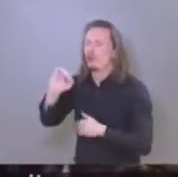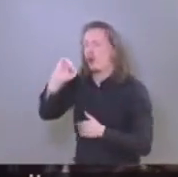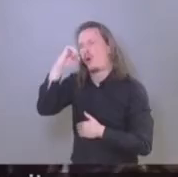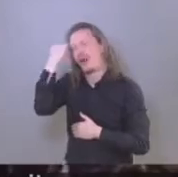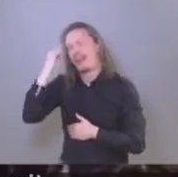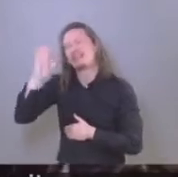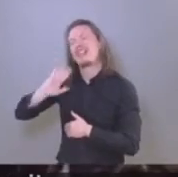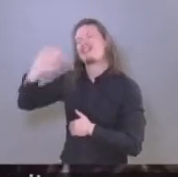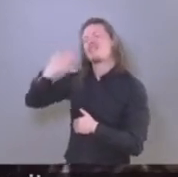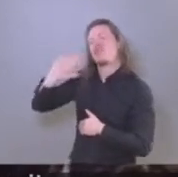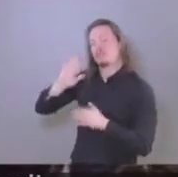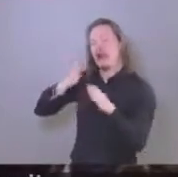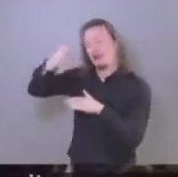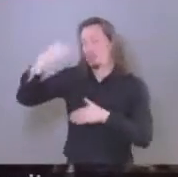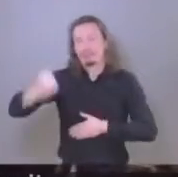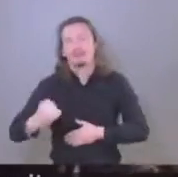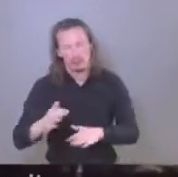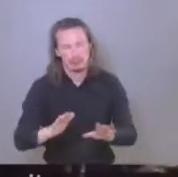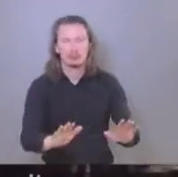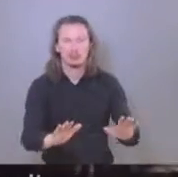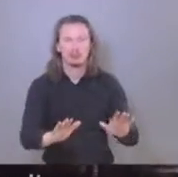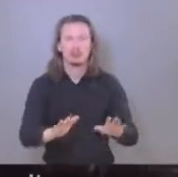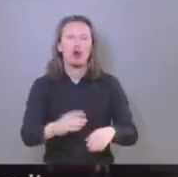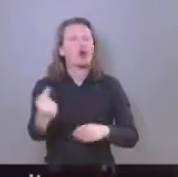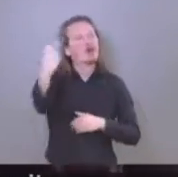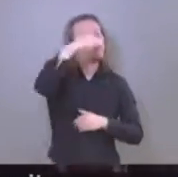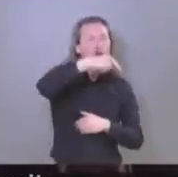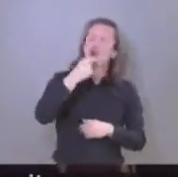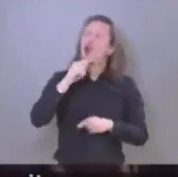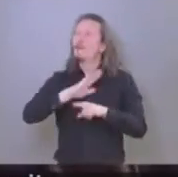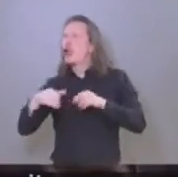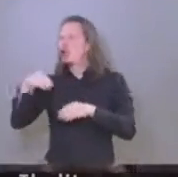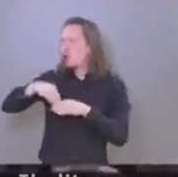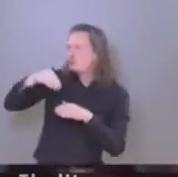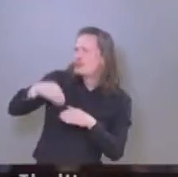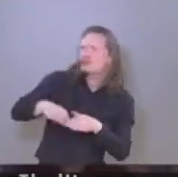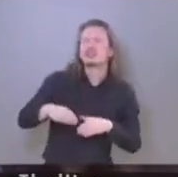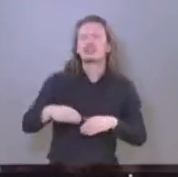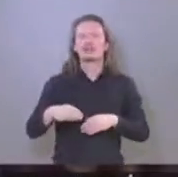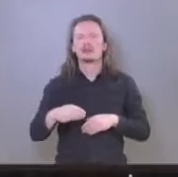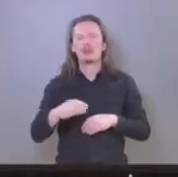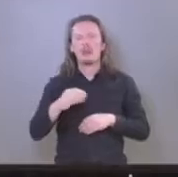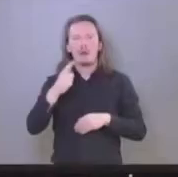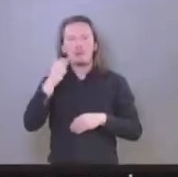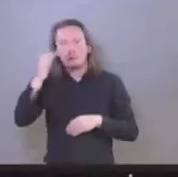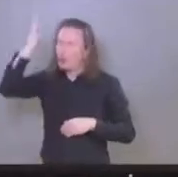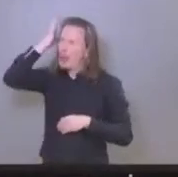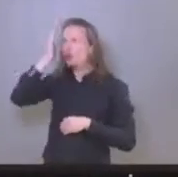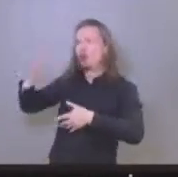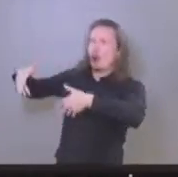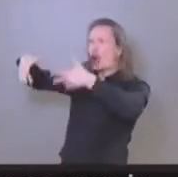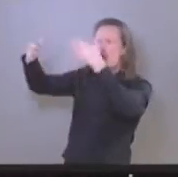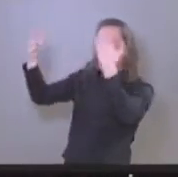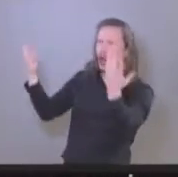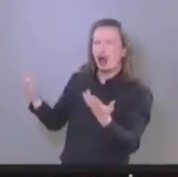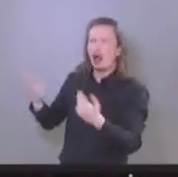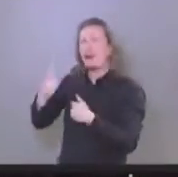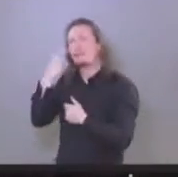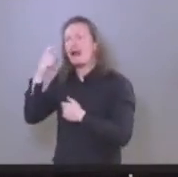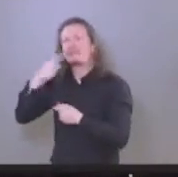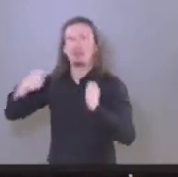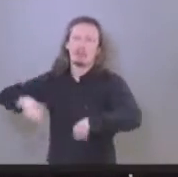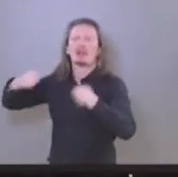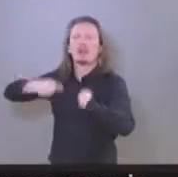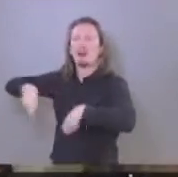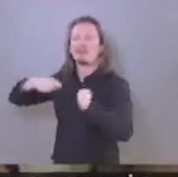passé avec ce que je vais vous faire. Il vient et il dit, on va faire des économies. Et M. Mélenchon, qui a prévu de faire des